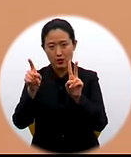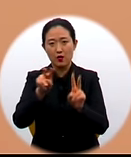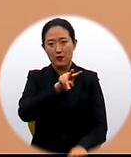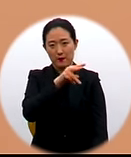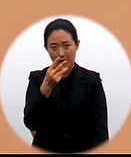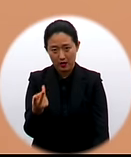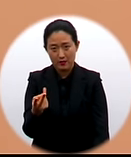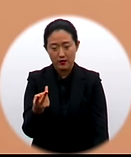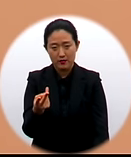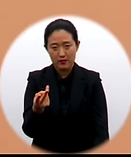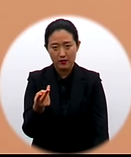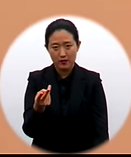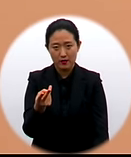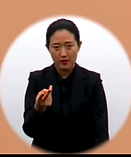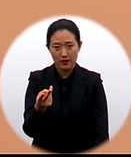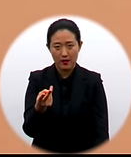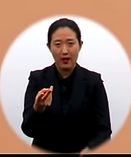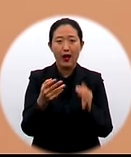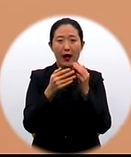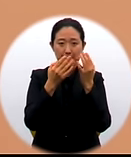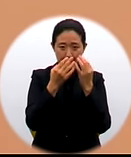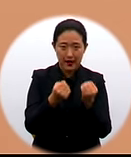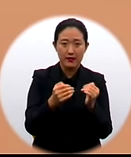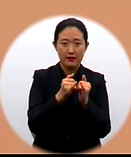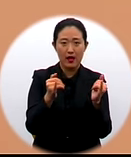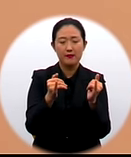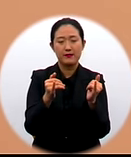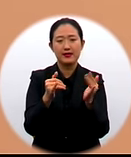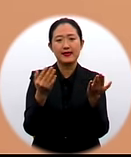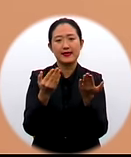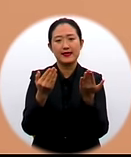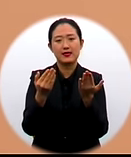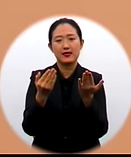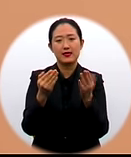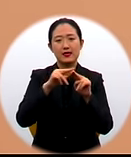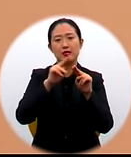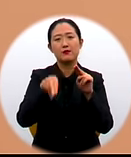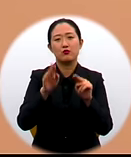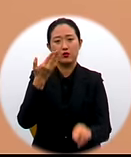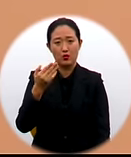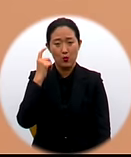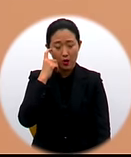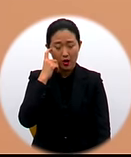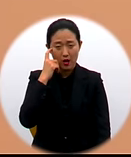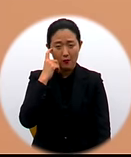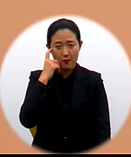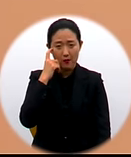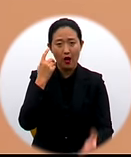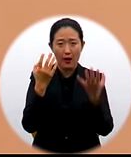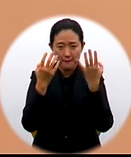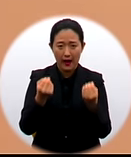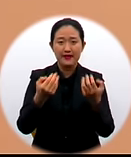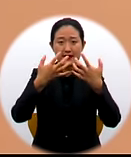노동력들, 그러니까 1차 산업혁명에서 일했던 많은 인력들이 일자리를 잃게 돼요. 왜냐하면 이게 대량 생산이 가능해지는 근거가